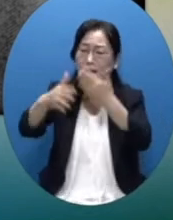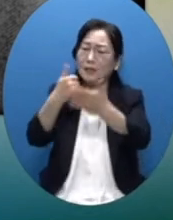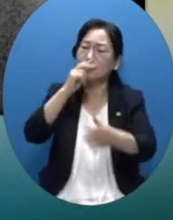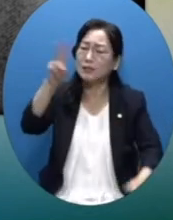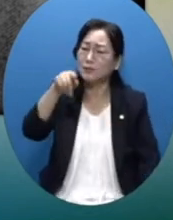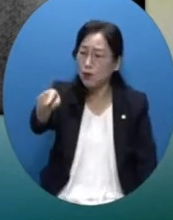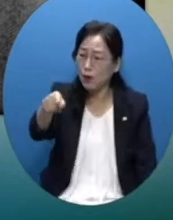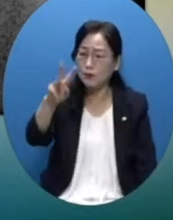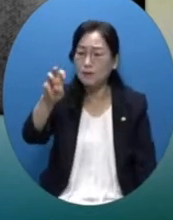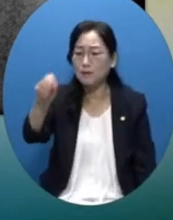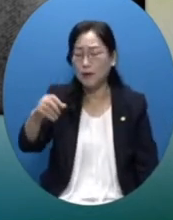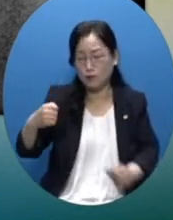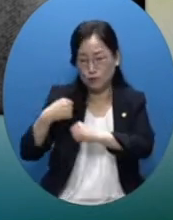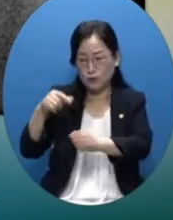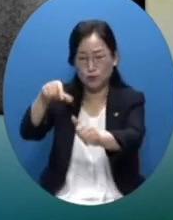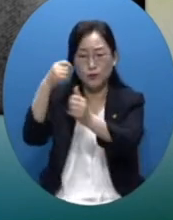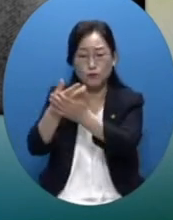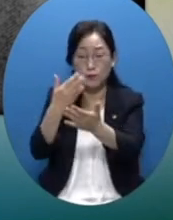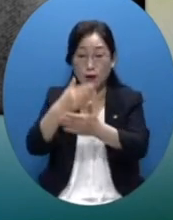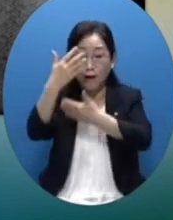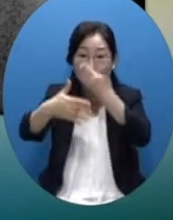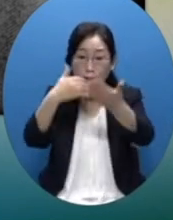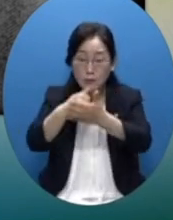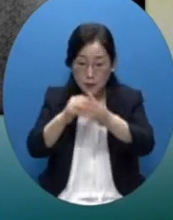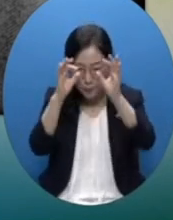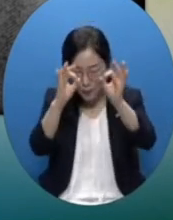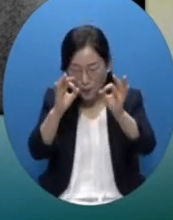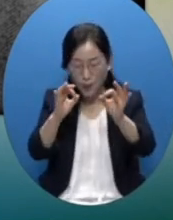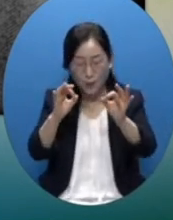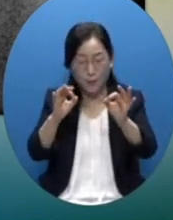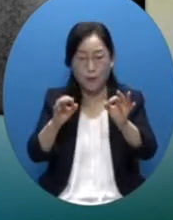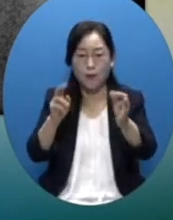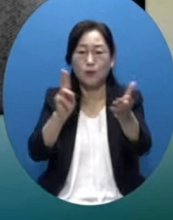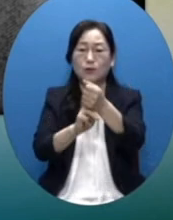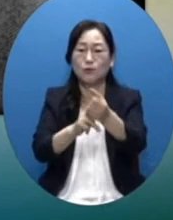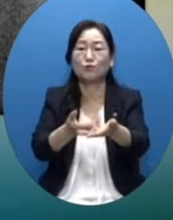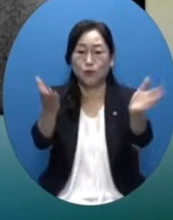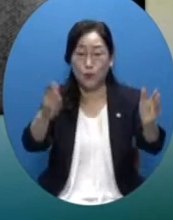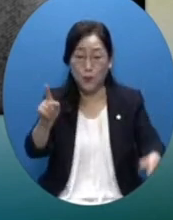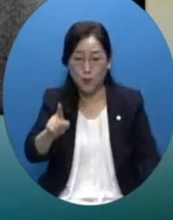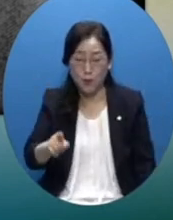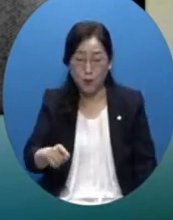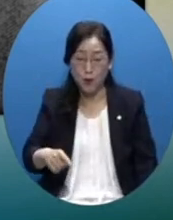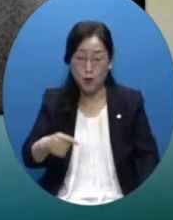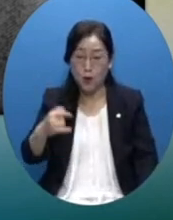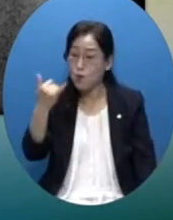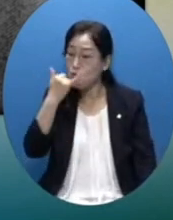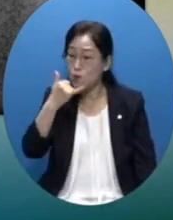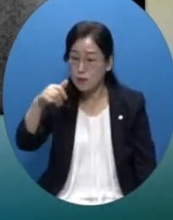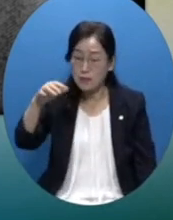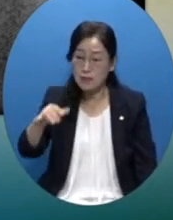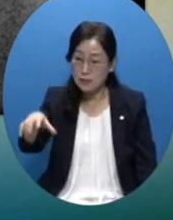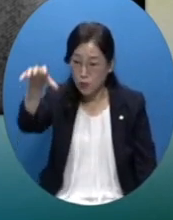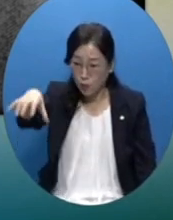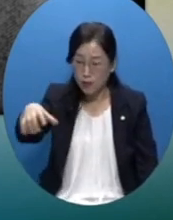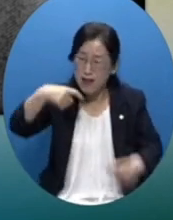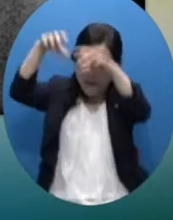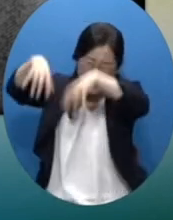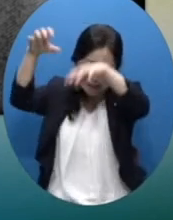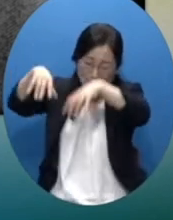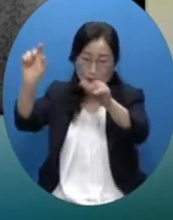접속 기도할 때 하나님께서 기적을 베풀어 줬어 독일군 진 재는 비가 거의 줄여 내리게 할 하시고